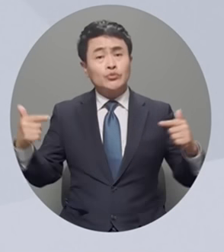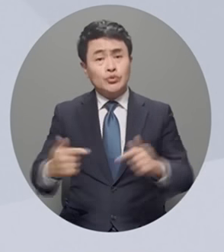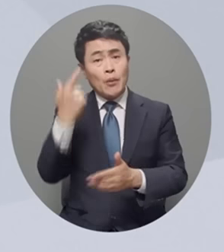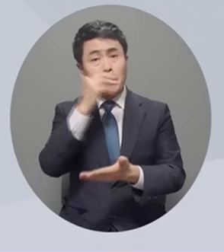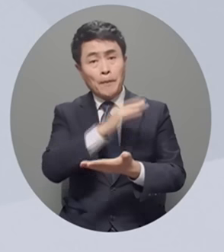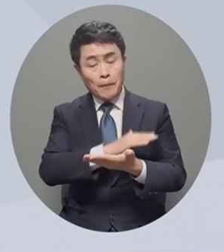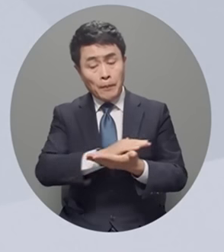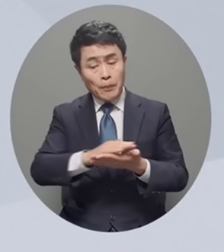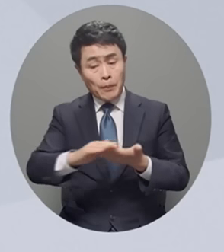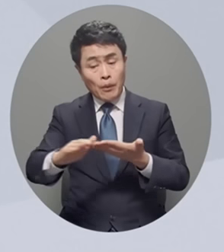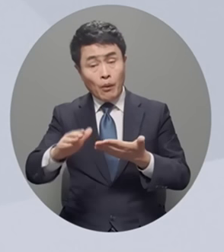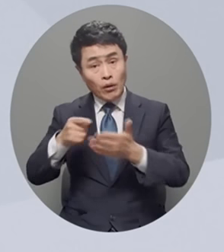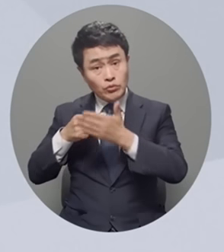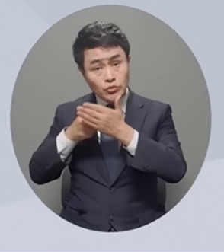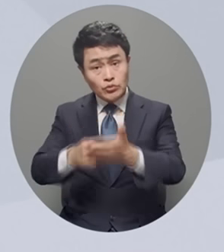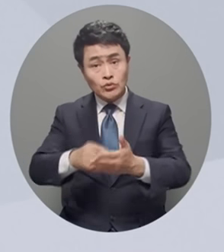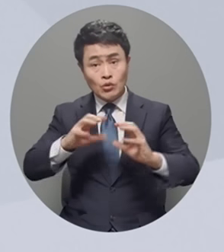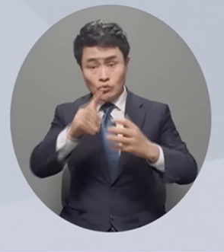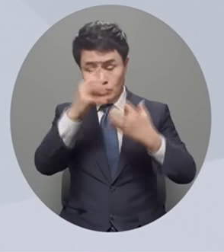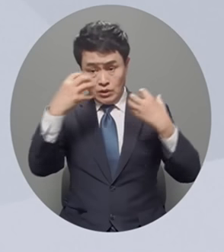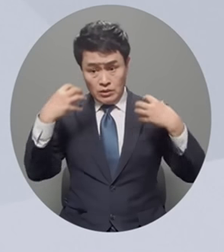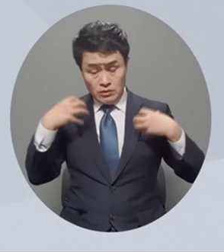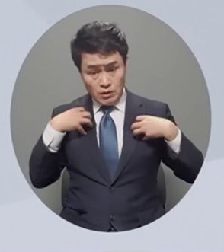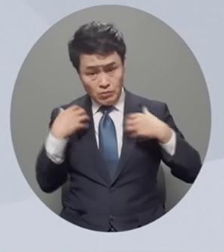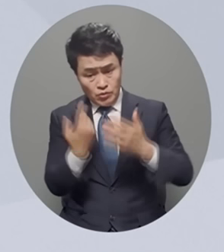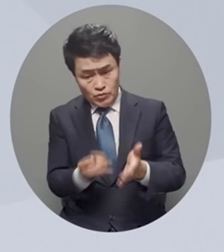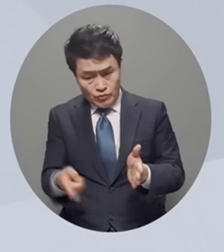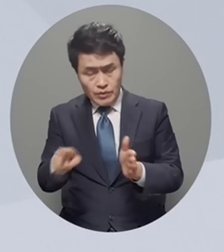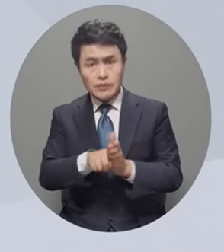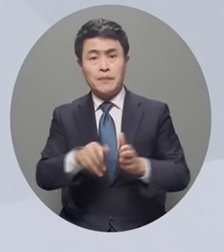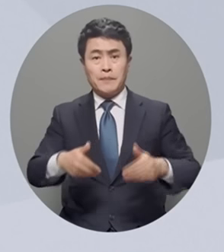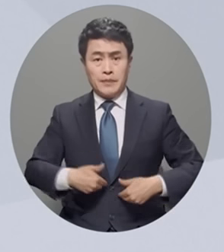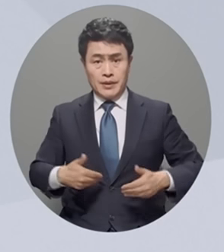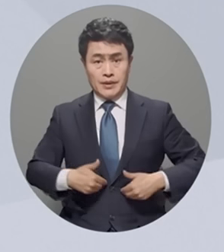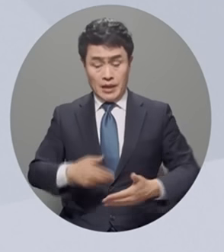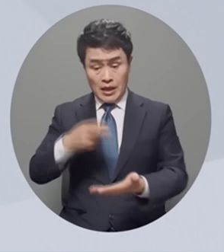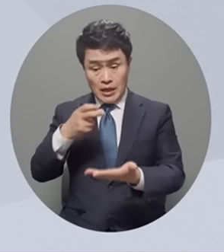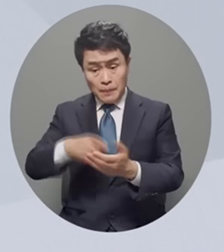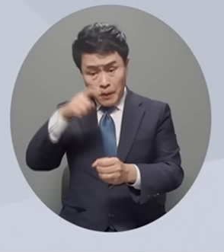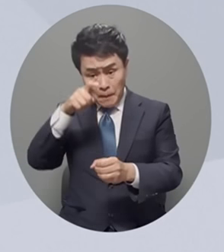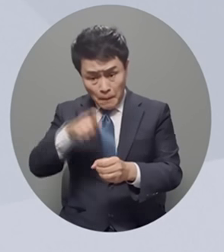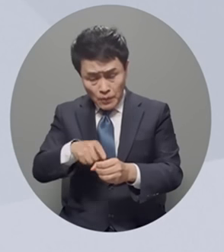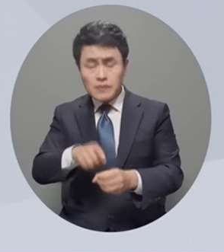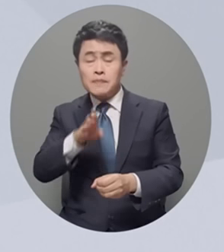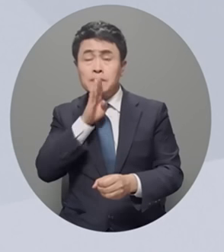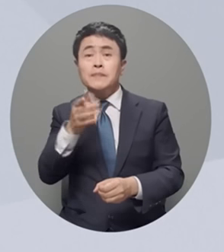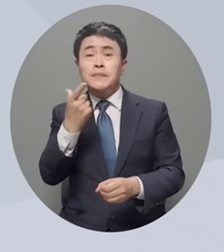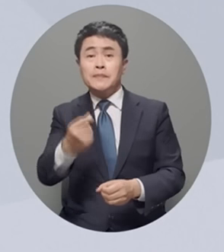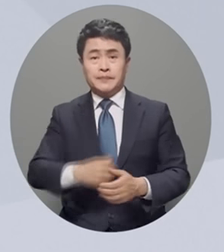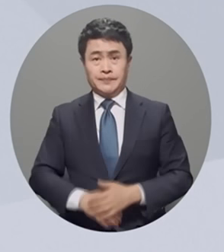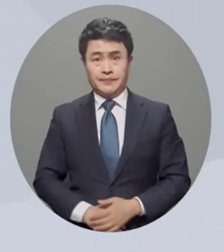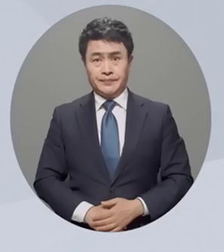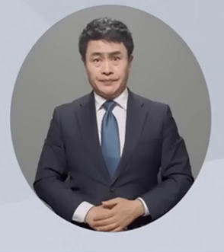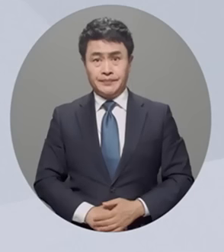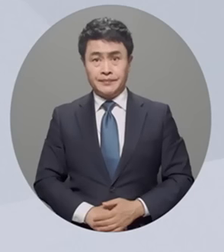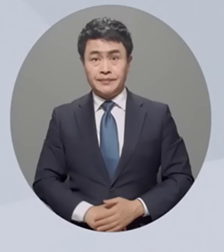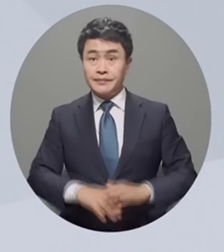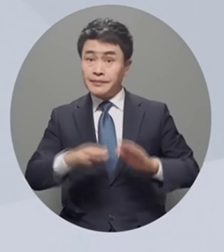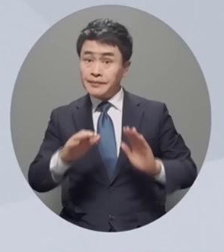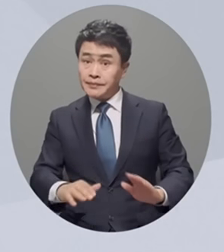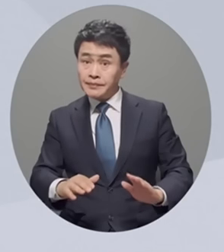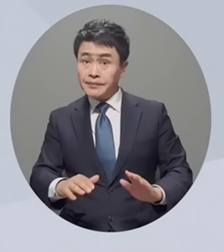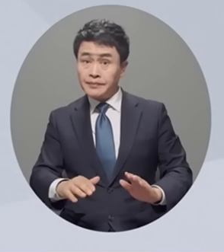통일을 지향해야 하는 국가 책무를 달성하기 위한 것이라며 입법 목적은 정당하다고 봤습니다.